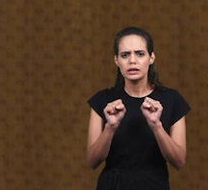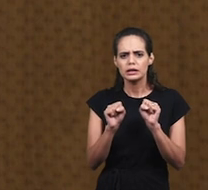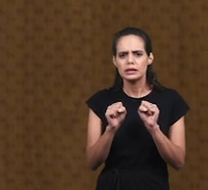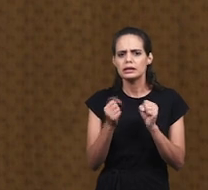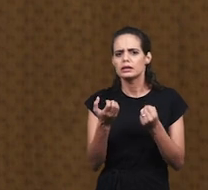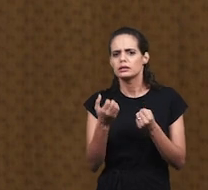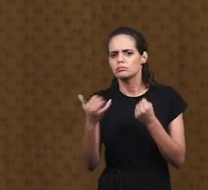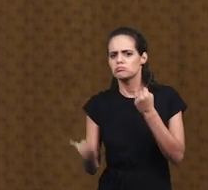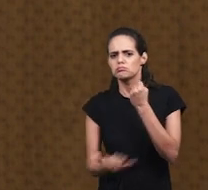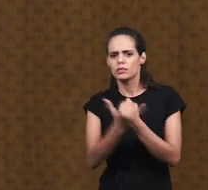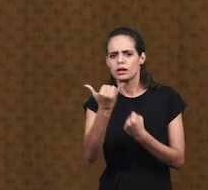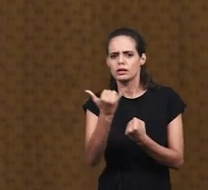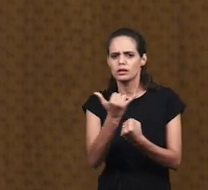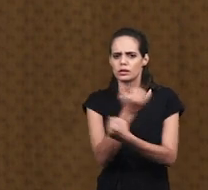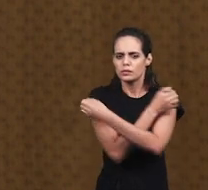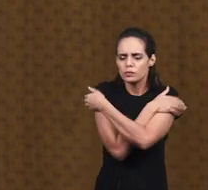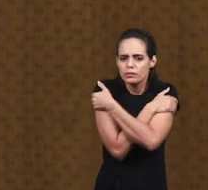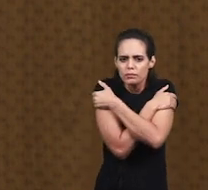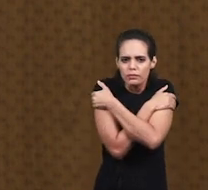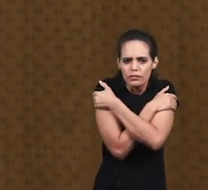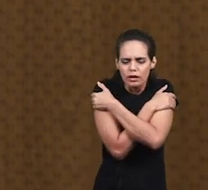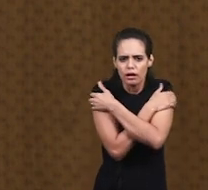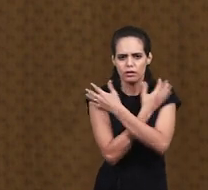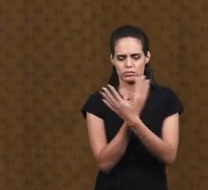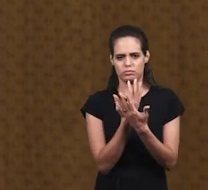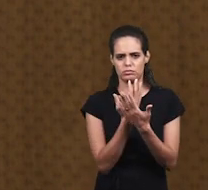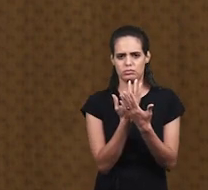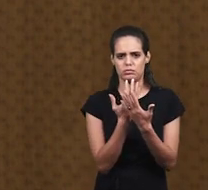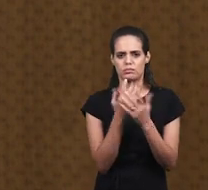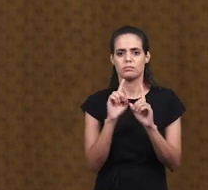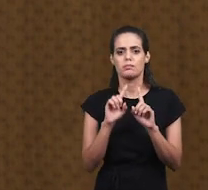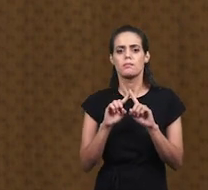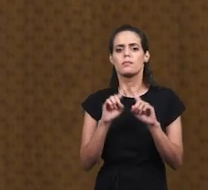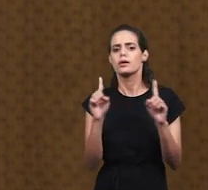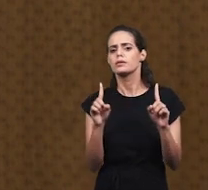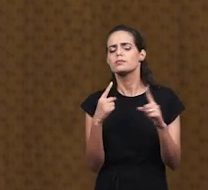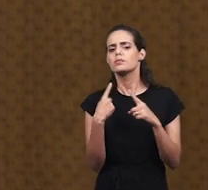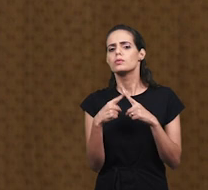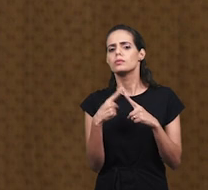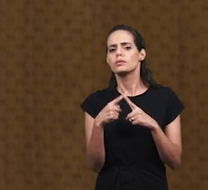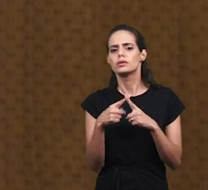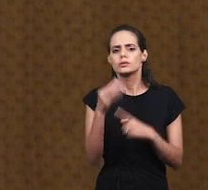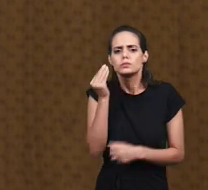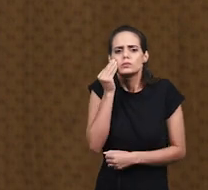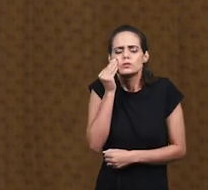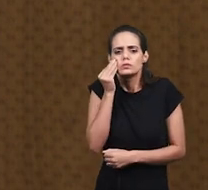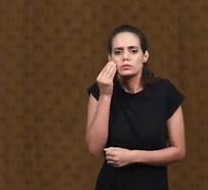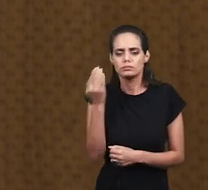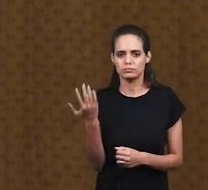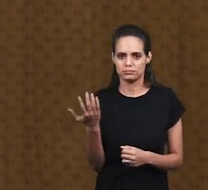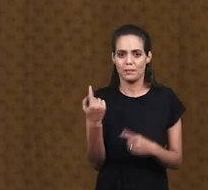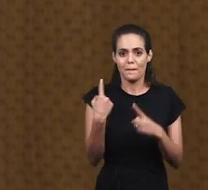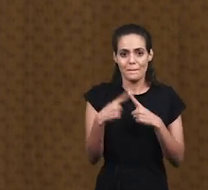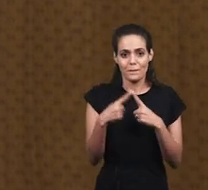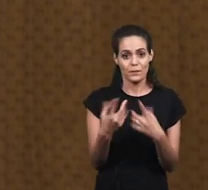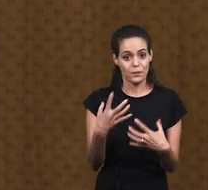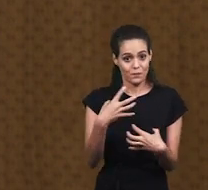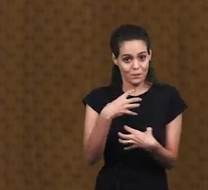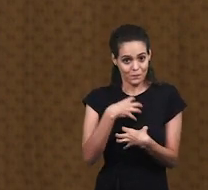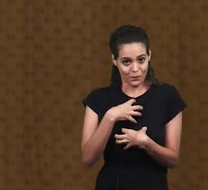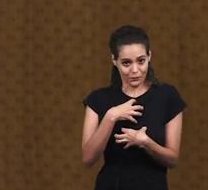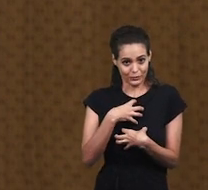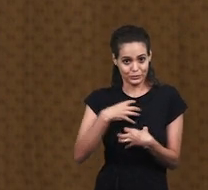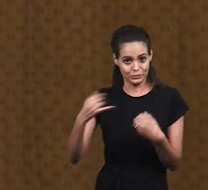vous savez pourquoi, mon frère? Parce qu'une des manières de trahir Jésus, c'est avec la bouche. N'est-ce pas? C'est avec ceux qu'on